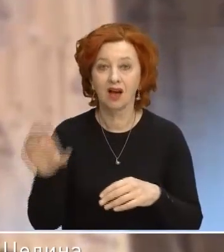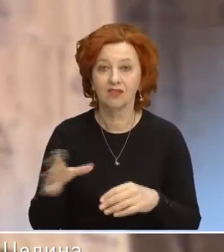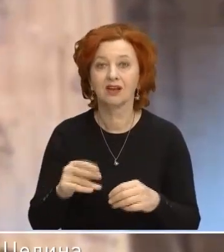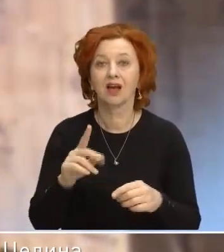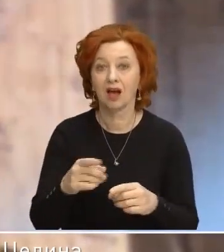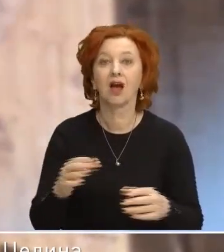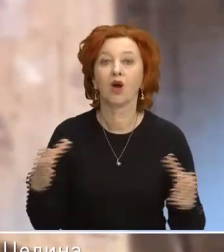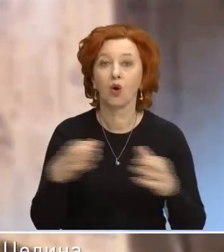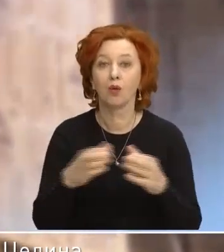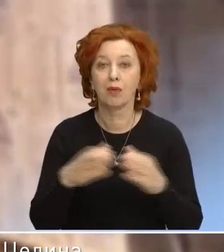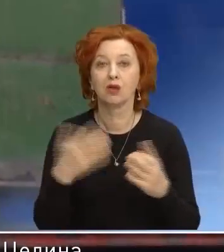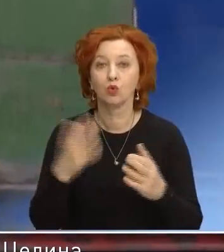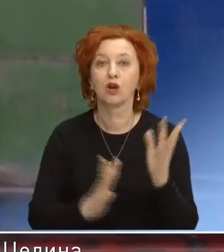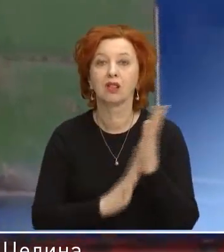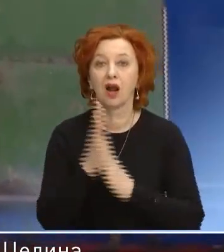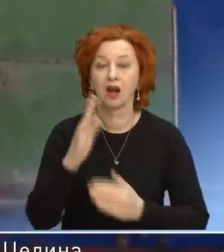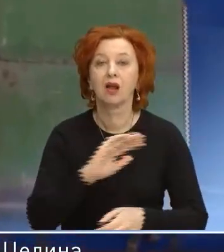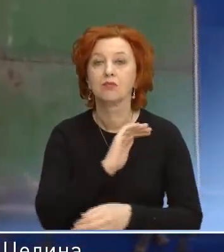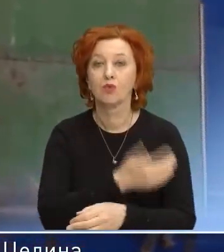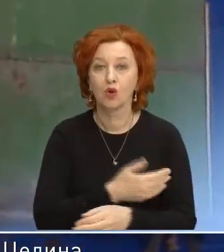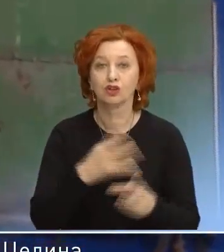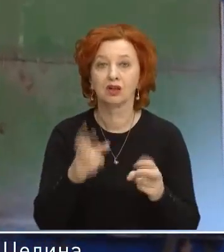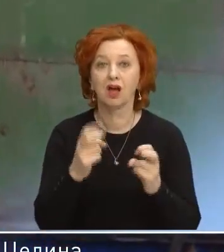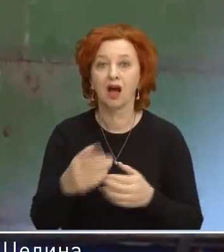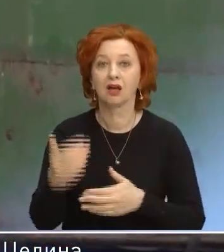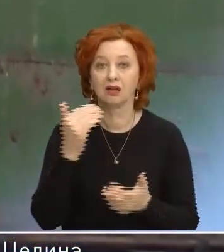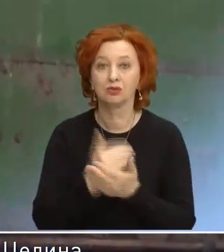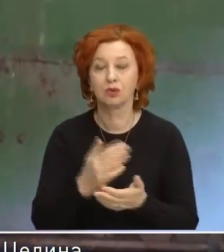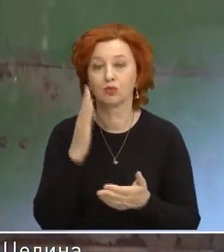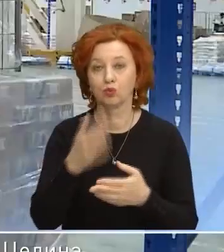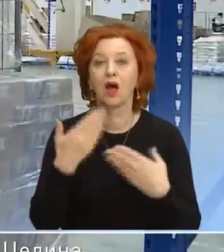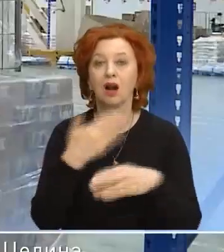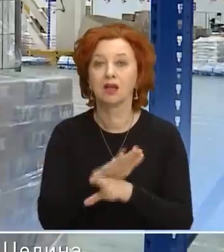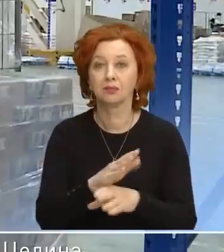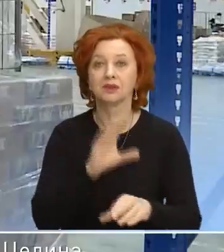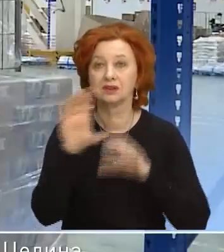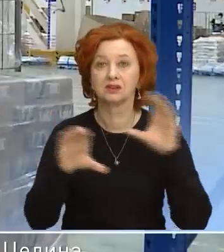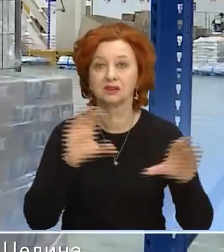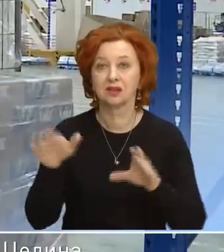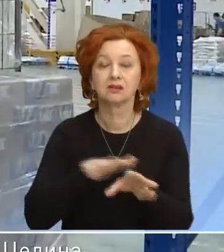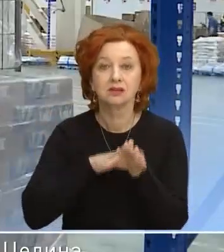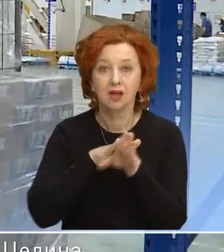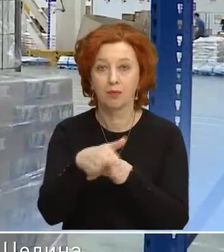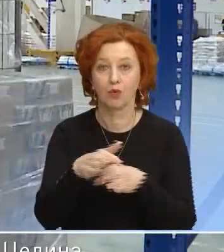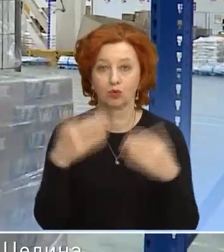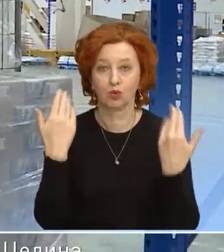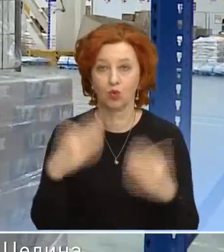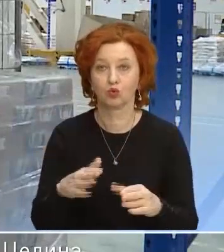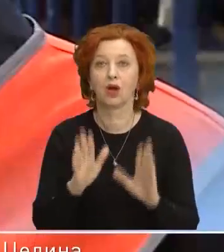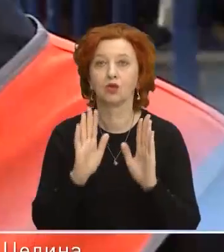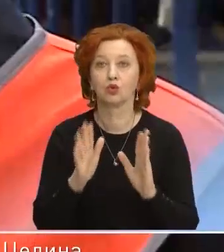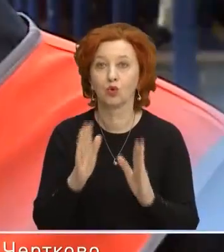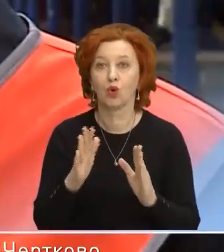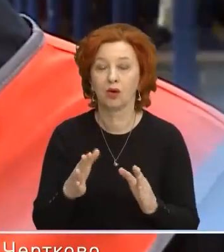же компании удалось нарастить мощности. Как результат, даже в распределительных центрах склады заполнены. И речь не только о